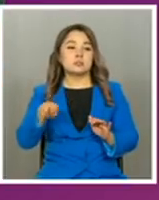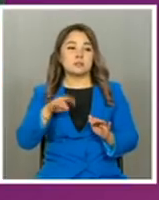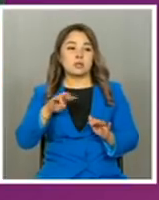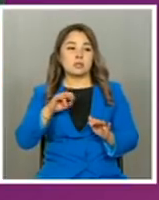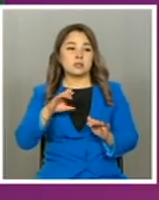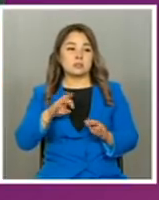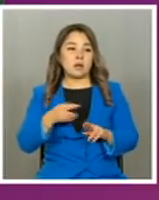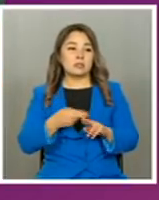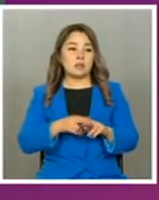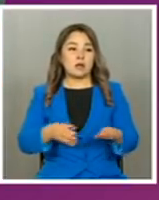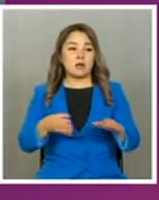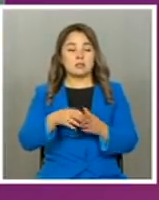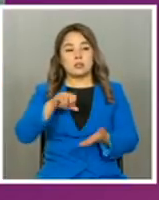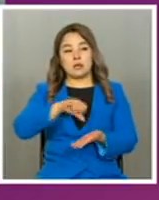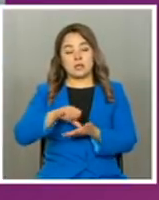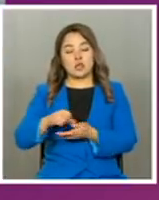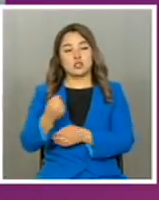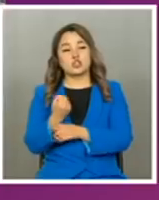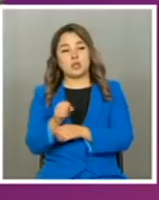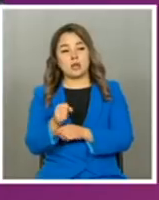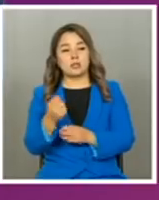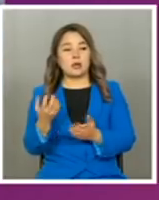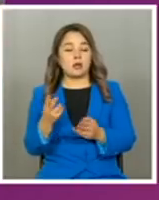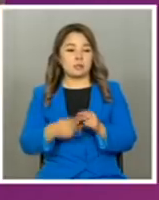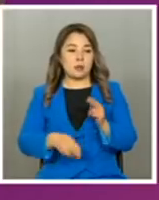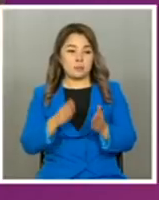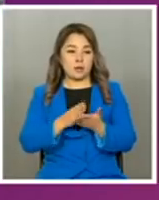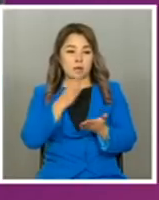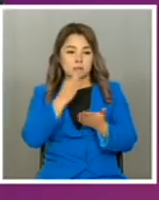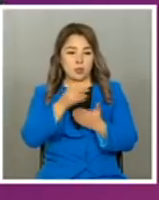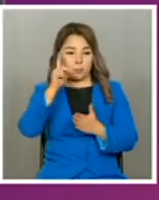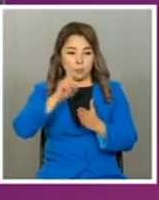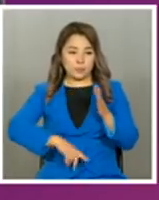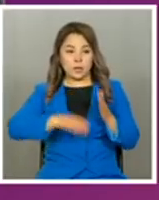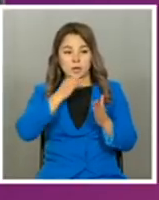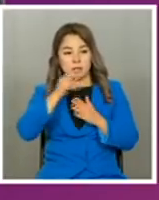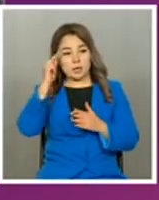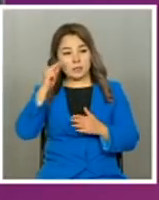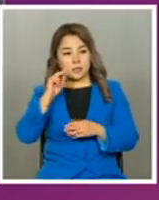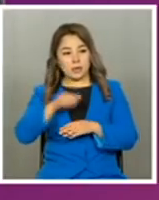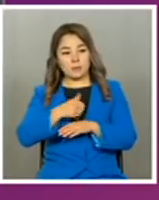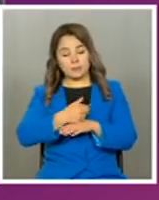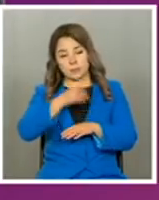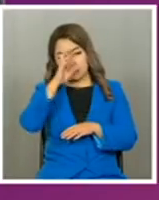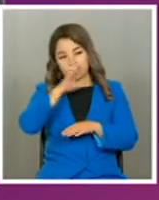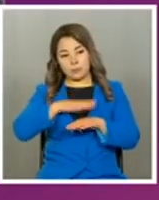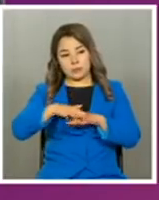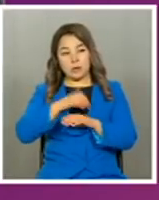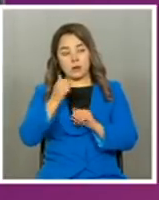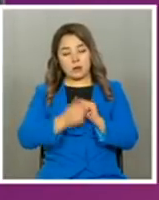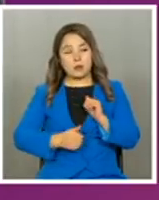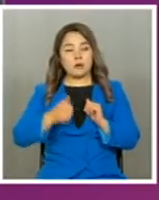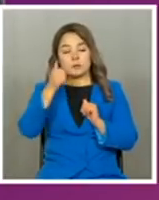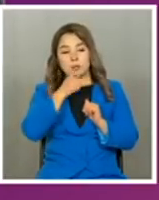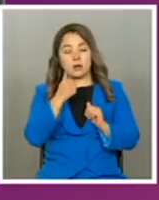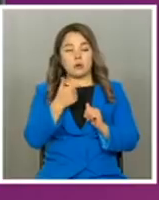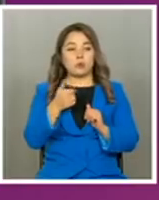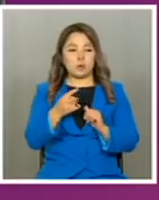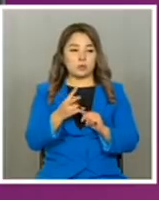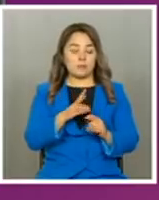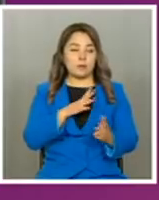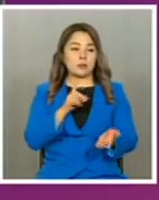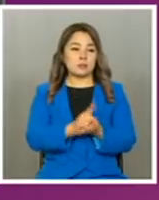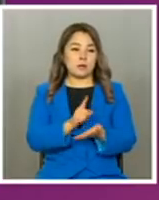әскерлерінің жеңілісімен аяқталады. Мөденің билігін мойындаған Қытай императоры ғұндарға жыл сайын алым-салық төлеп отыруға